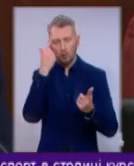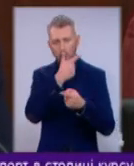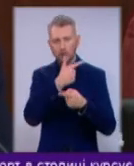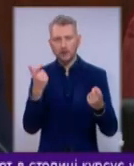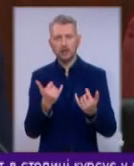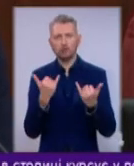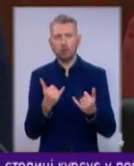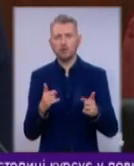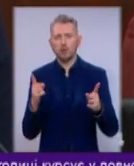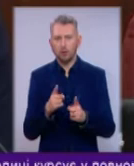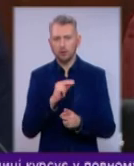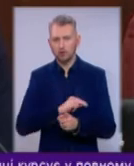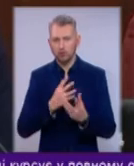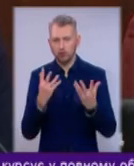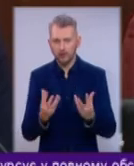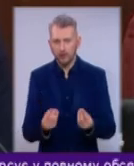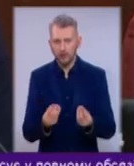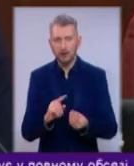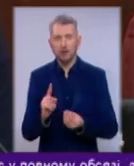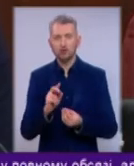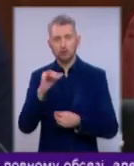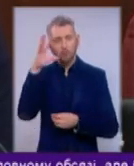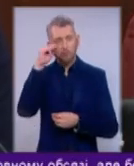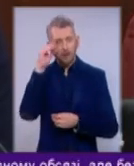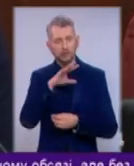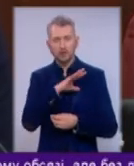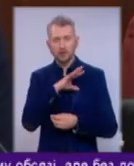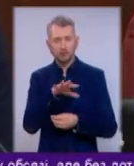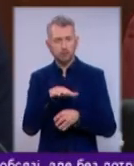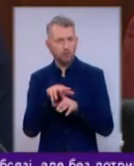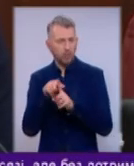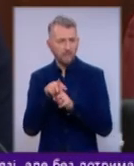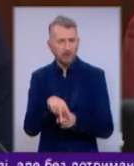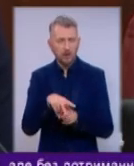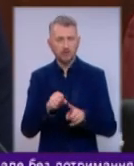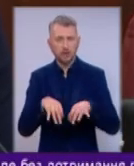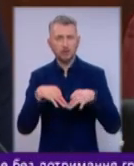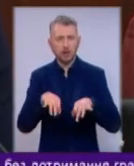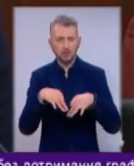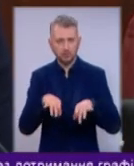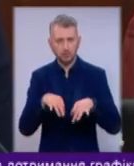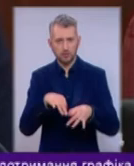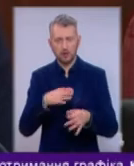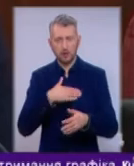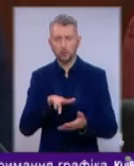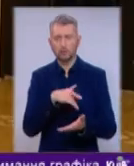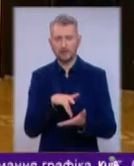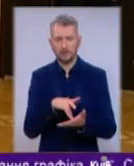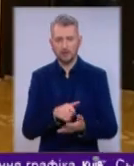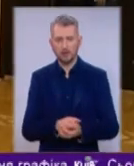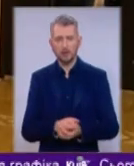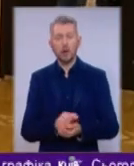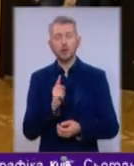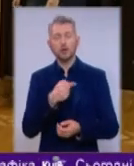сьогодні короткий робочий день, щоб увечері не було пікового навантаження на транспортну інфраструктуру нашого міста. Однак